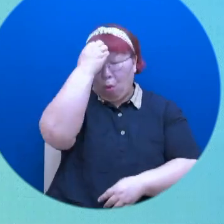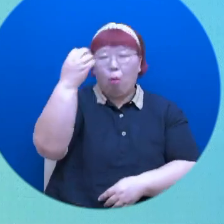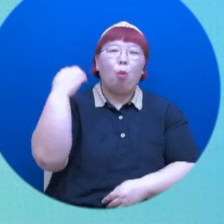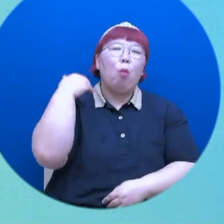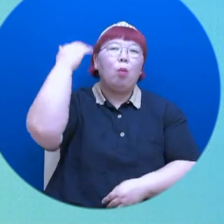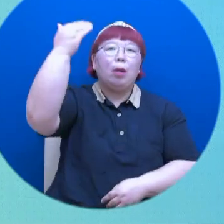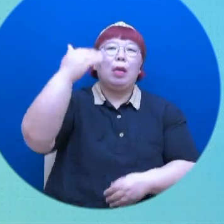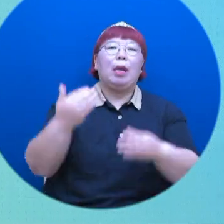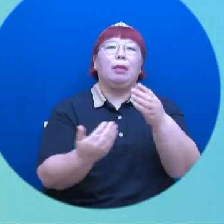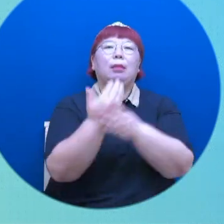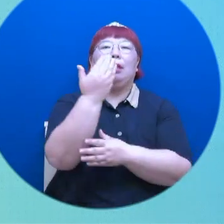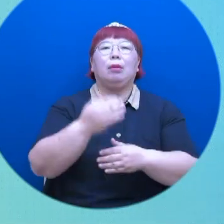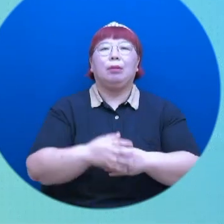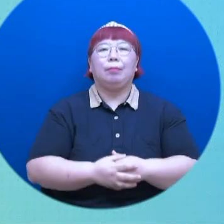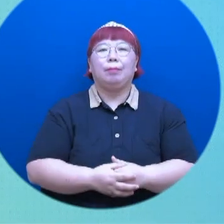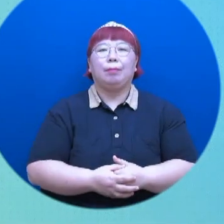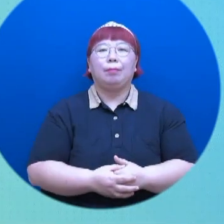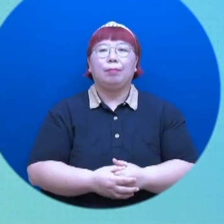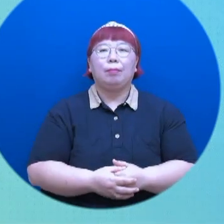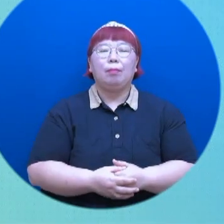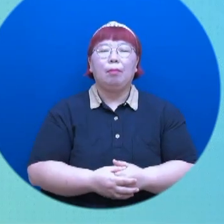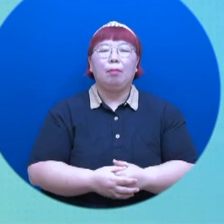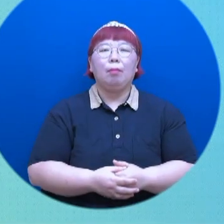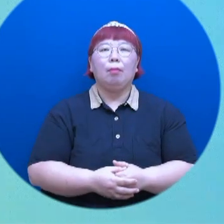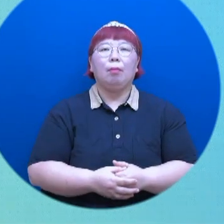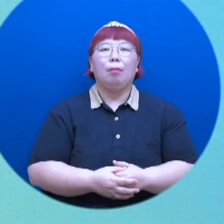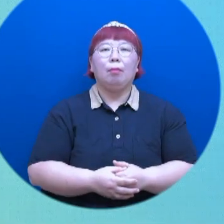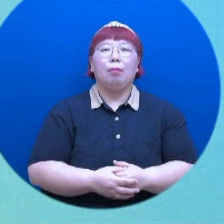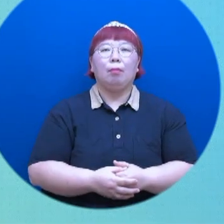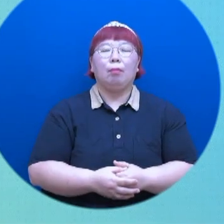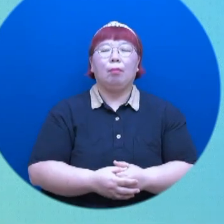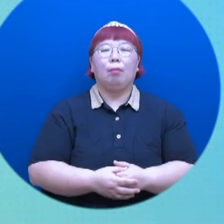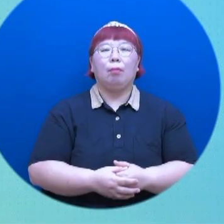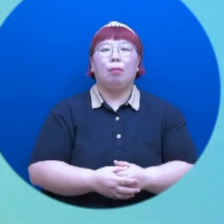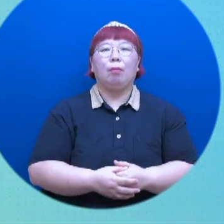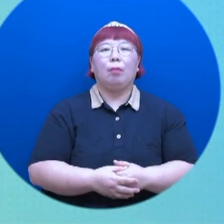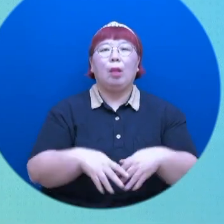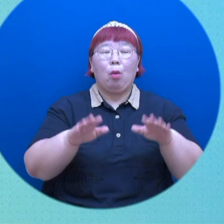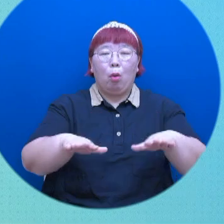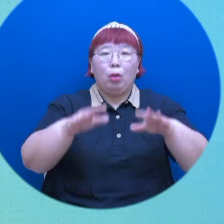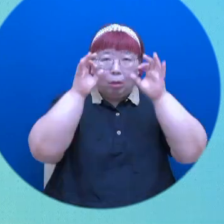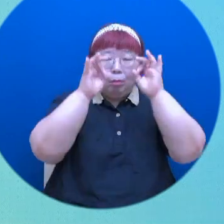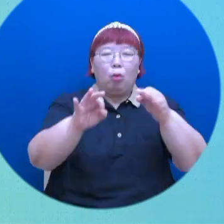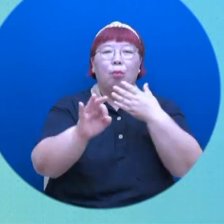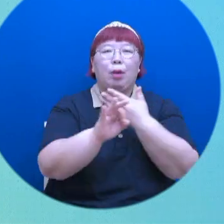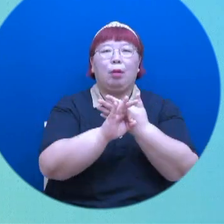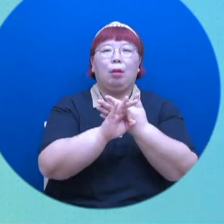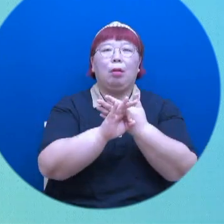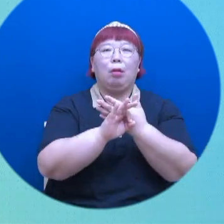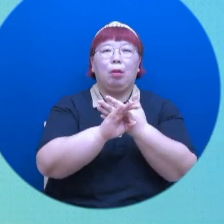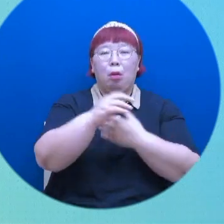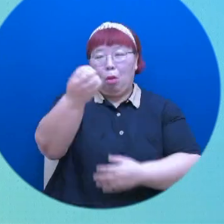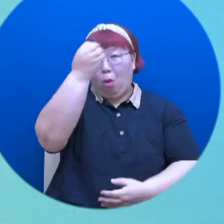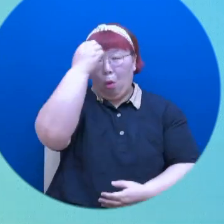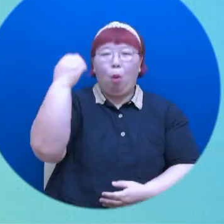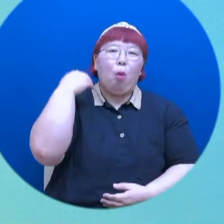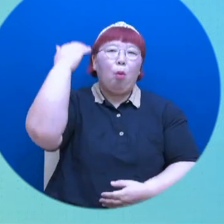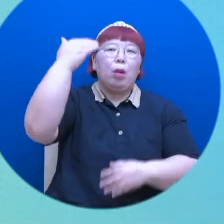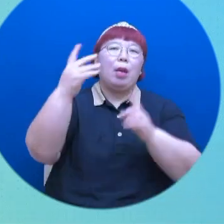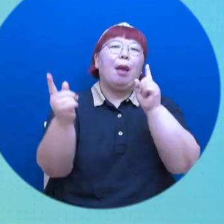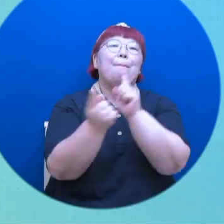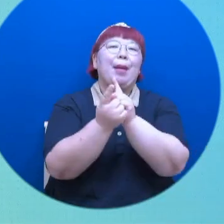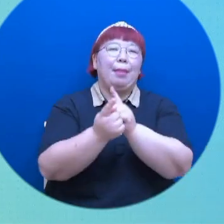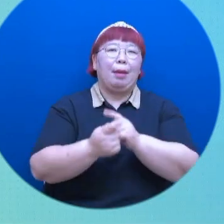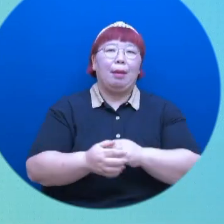일어나게 되는 것입니다. 오늘 본문에 보면 다윗이 골리앗을 만나게 됩니다.